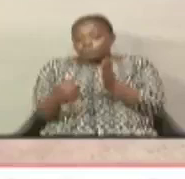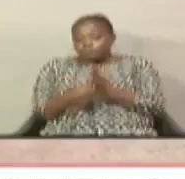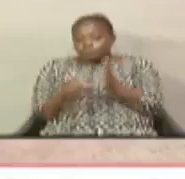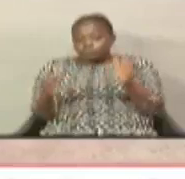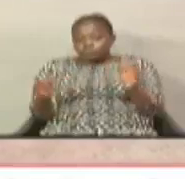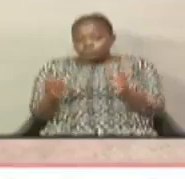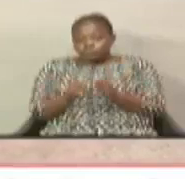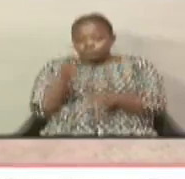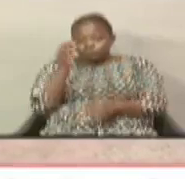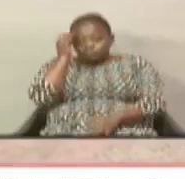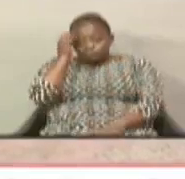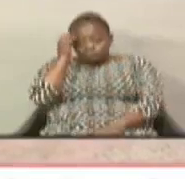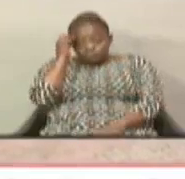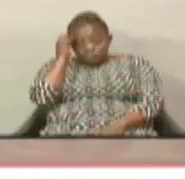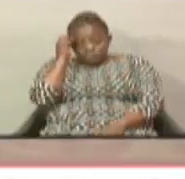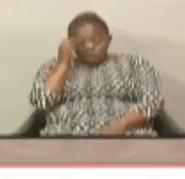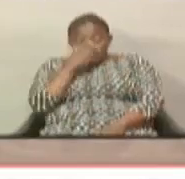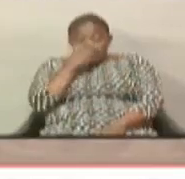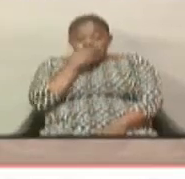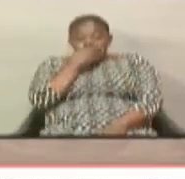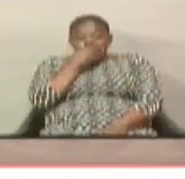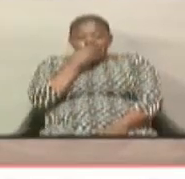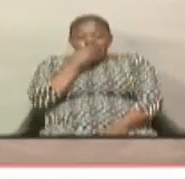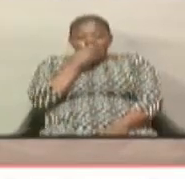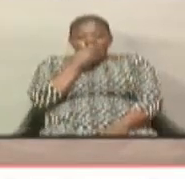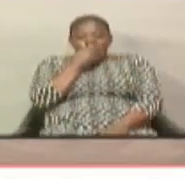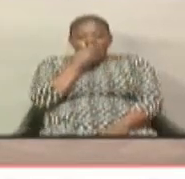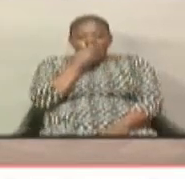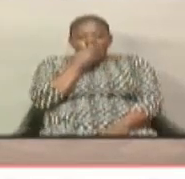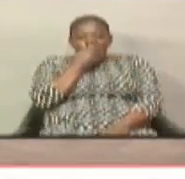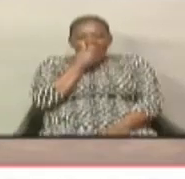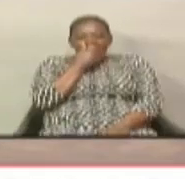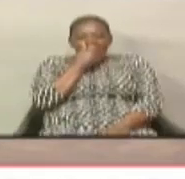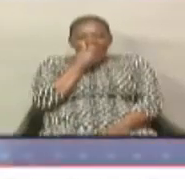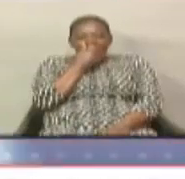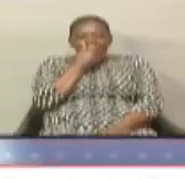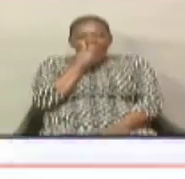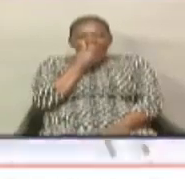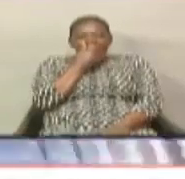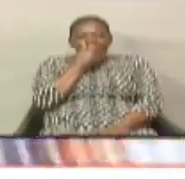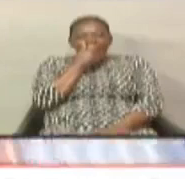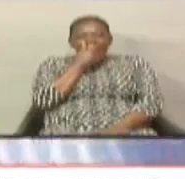Maria Nantumbwe ne Henry Nsubuga bakusakidde eggulu eno ku lwa Bukedde TV.